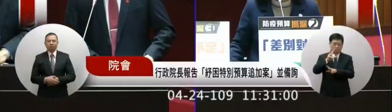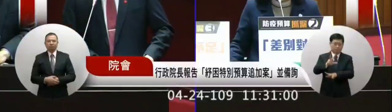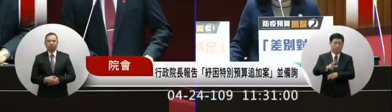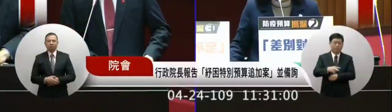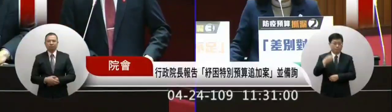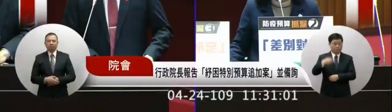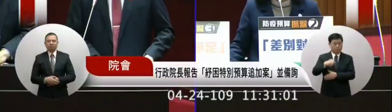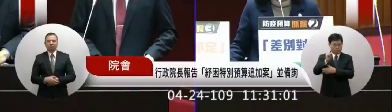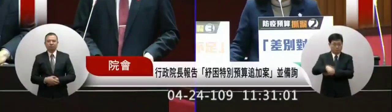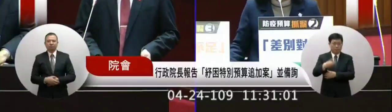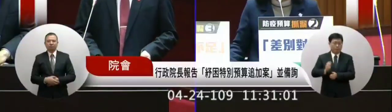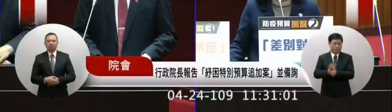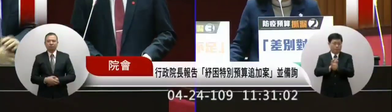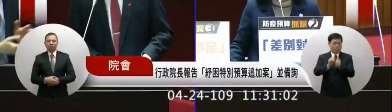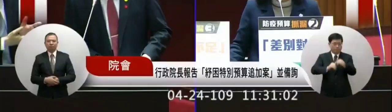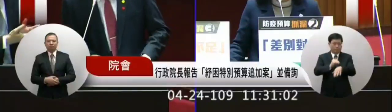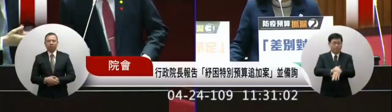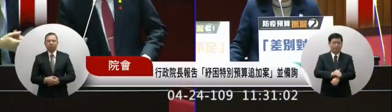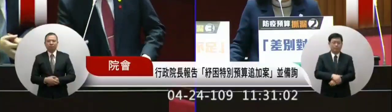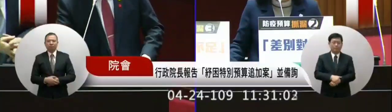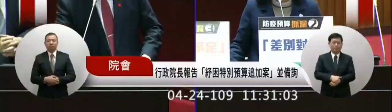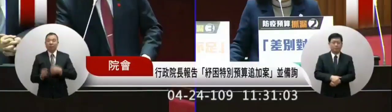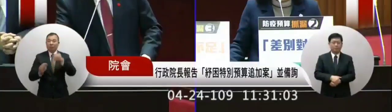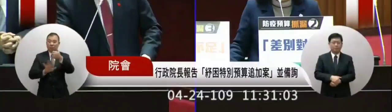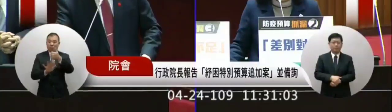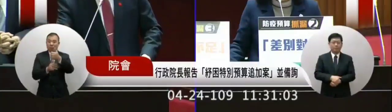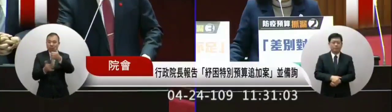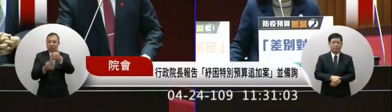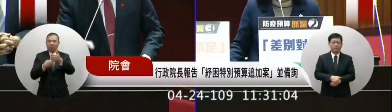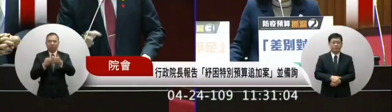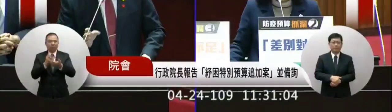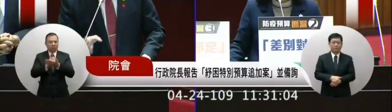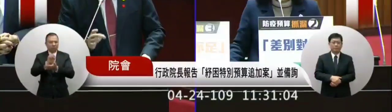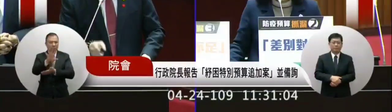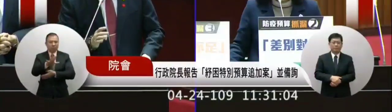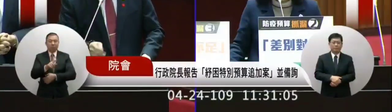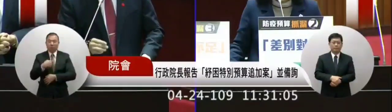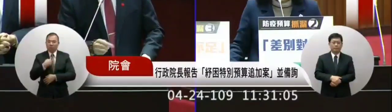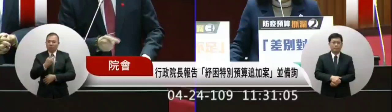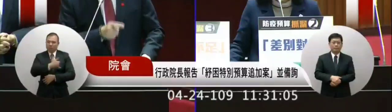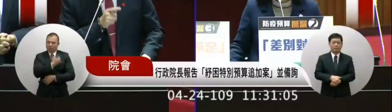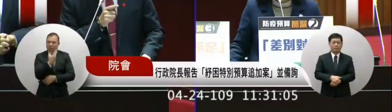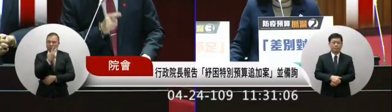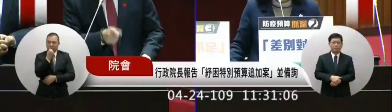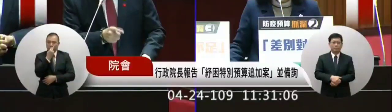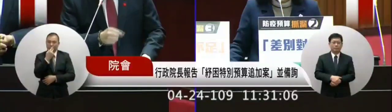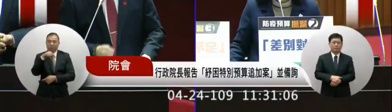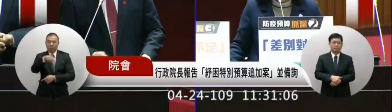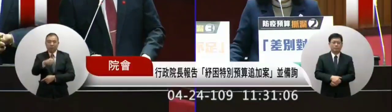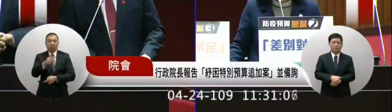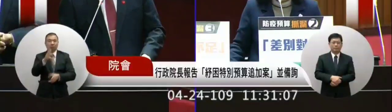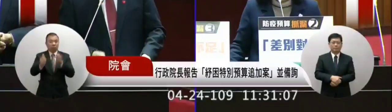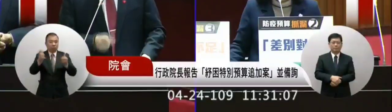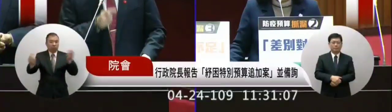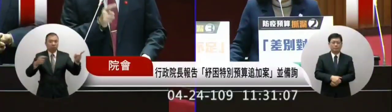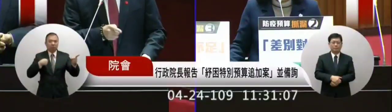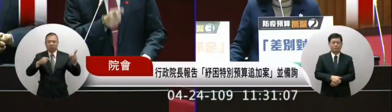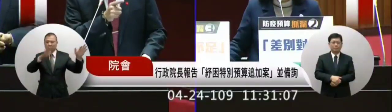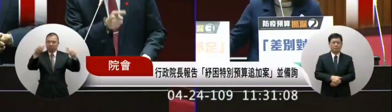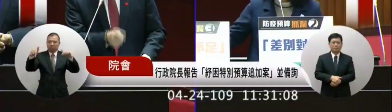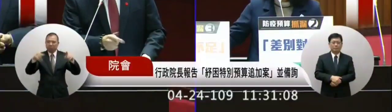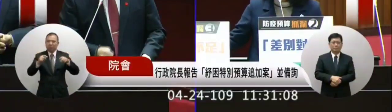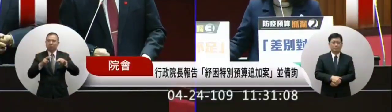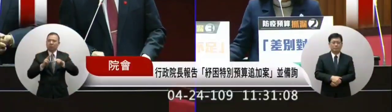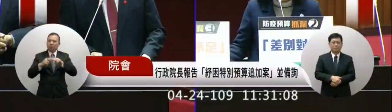行，而且愿意努力的去完成。 我甲委员报告，我会使讲拜六礼拜拢甲遮厂商咧做单。